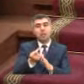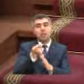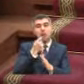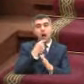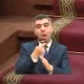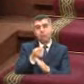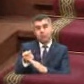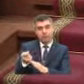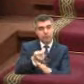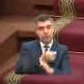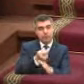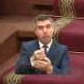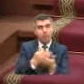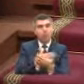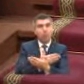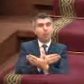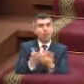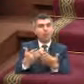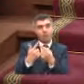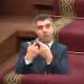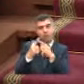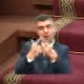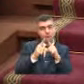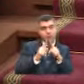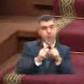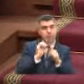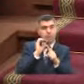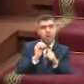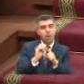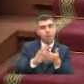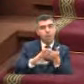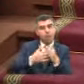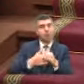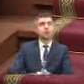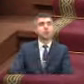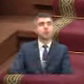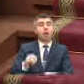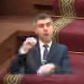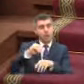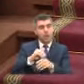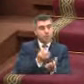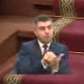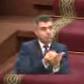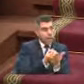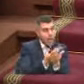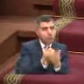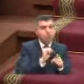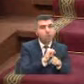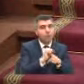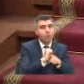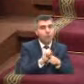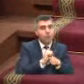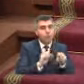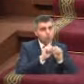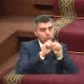كيلومتر ديال الطول من نبات الصبار في اطار التدابير الوقائيه، ودرنا عمليه التقطيع والتحسيس، وكذلك اطلاق